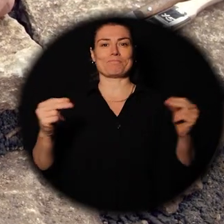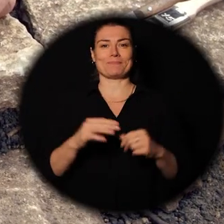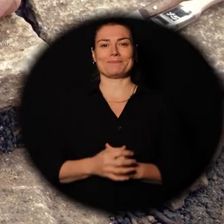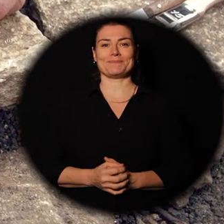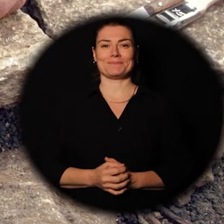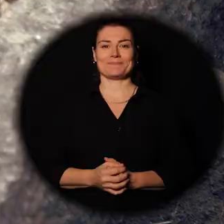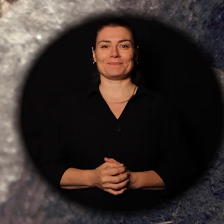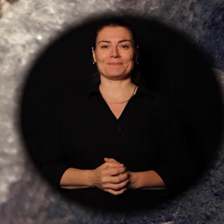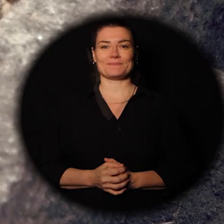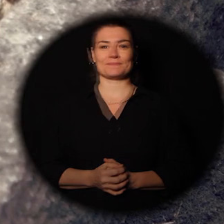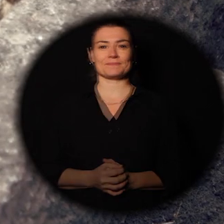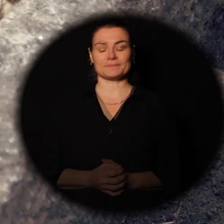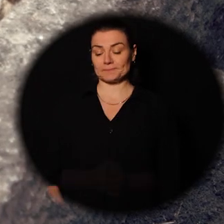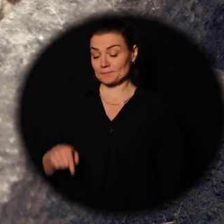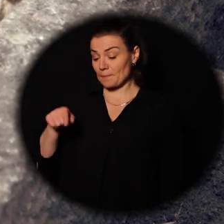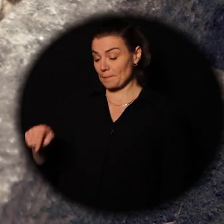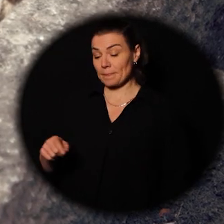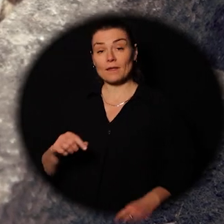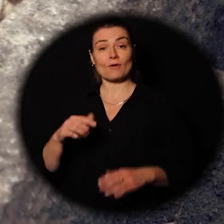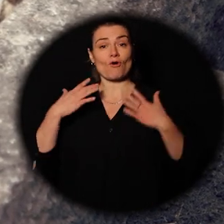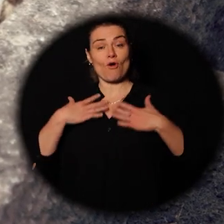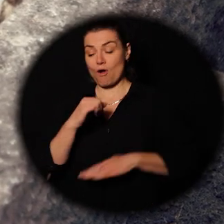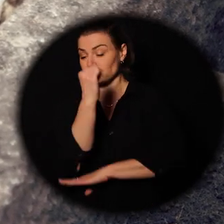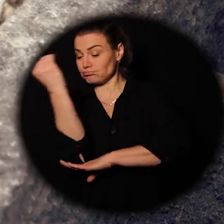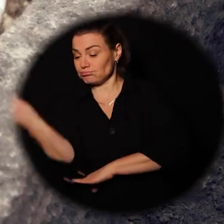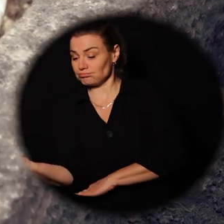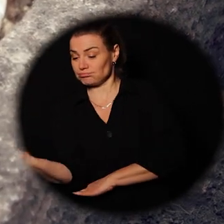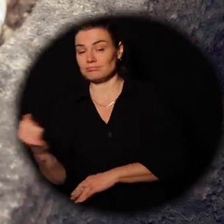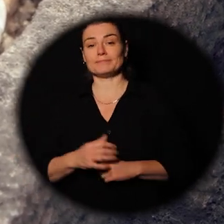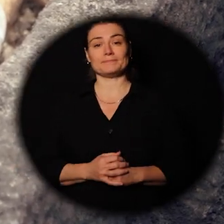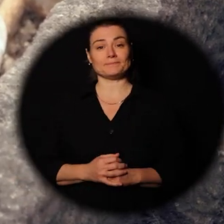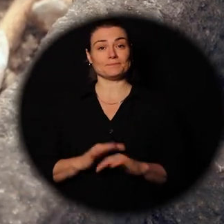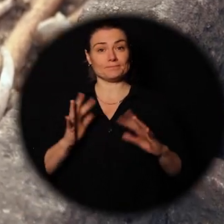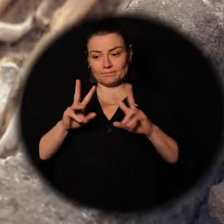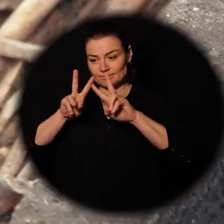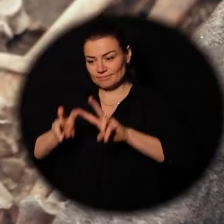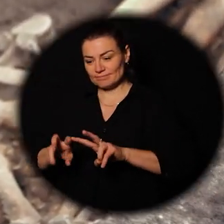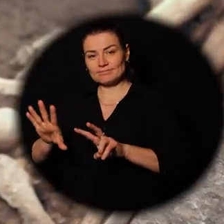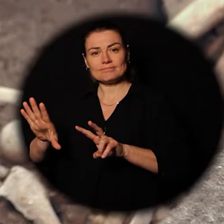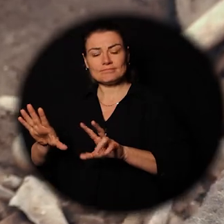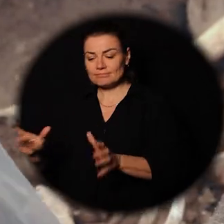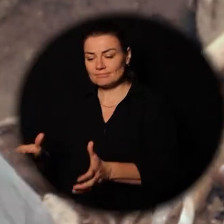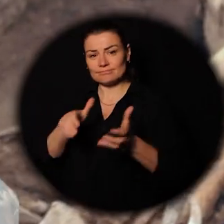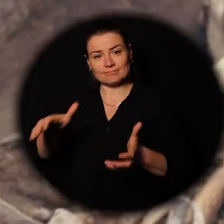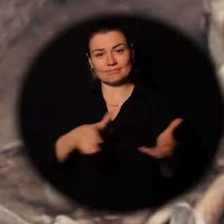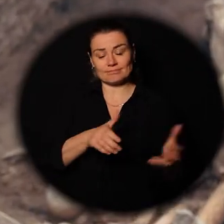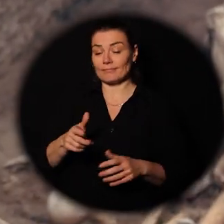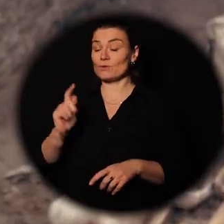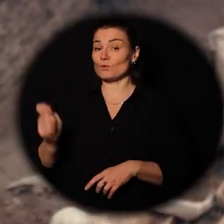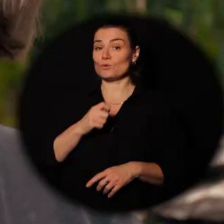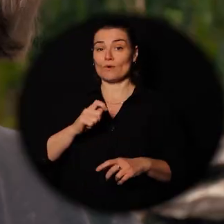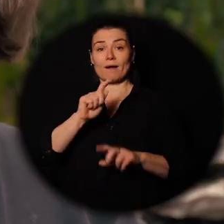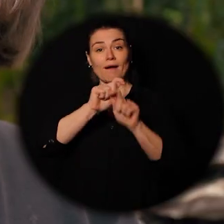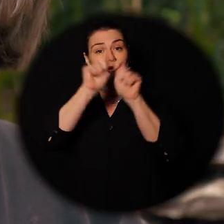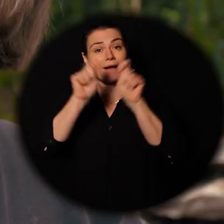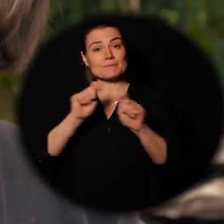Et là on voit les petites raies là. On prélève en respectant les zones anatomiques du squelette. On va prélever le crâne séparément. Ensuite, on va prélever